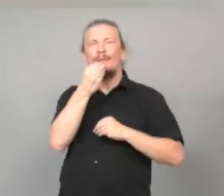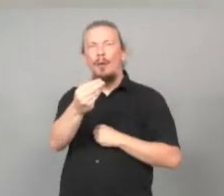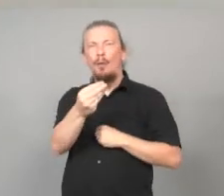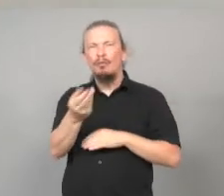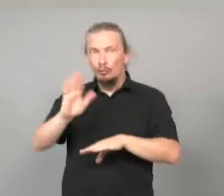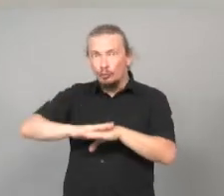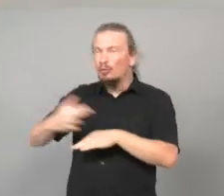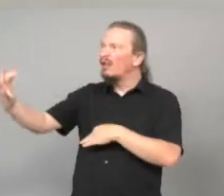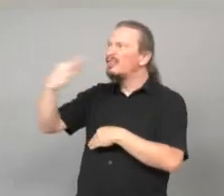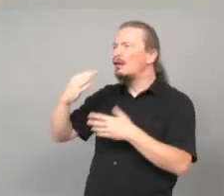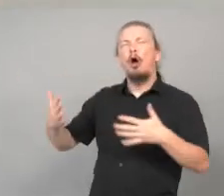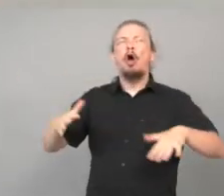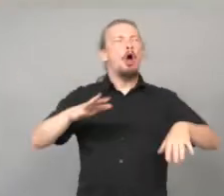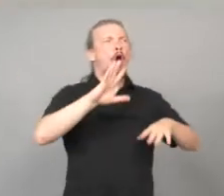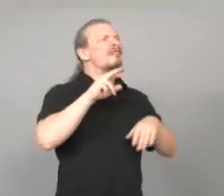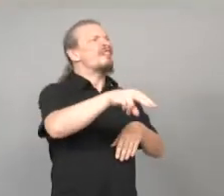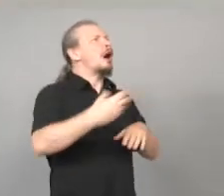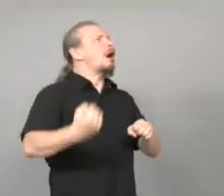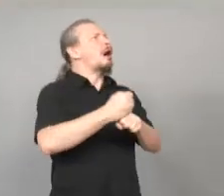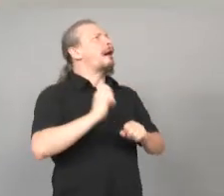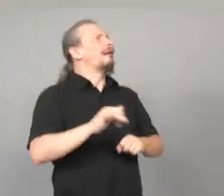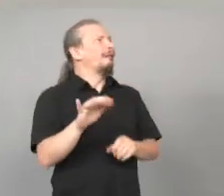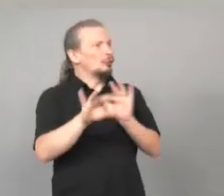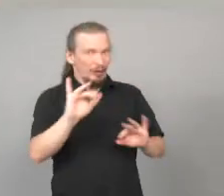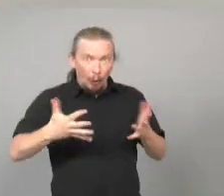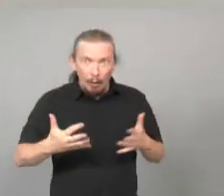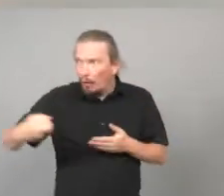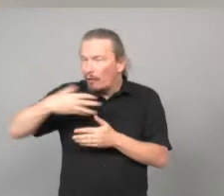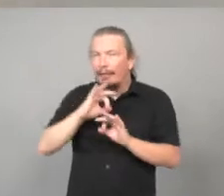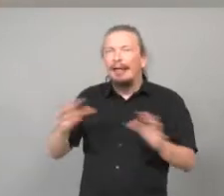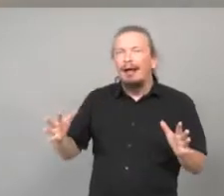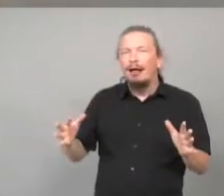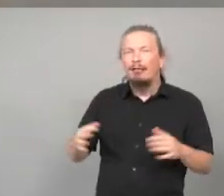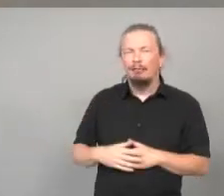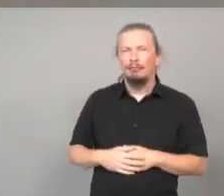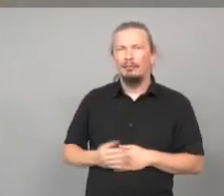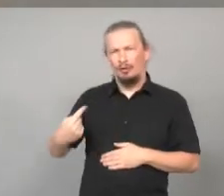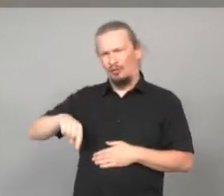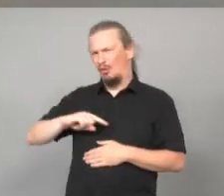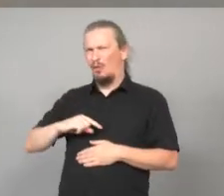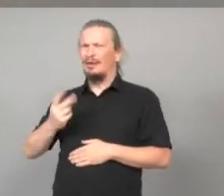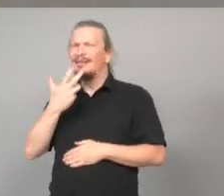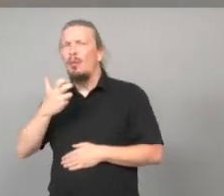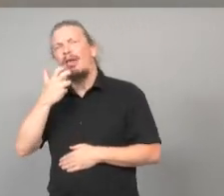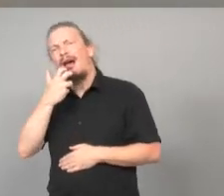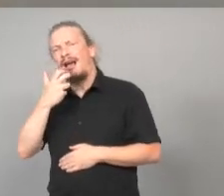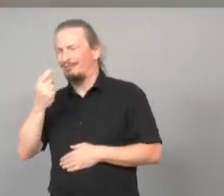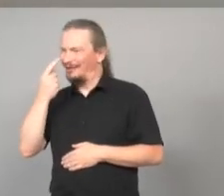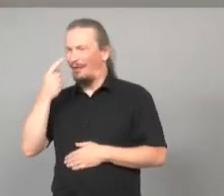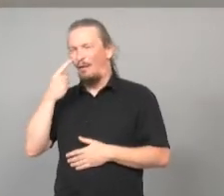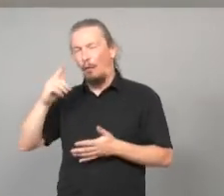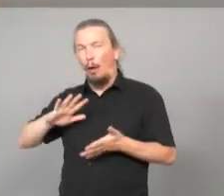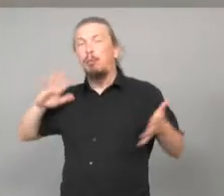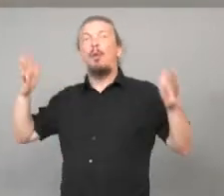au niveau des territoires? À propos des citoyens et des citoyennes, nous ne voyons pas le véritable changement radical que